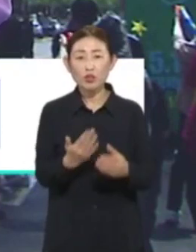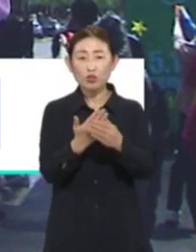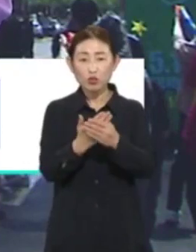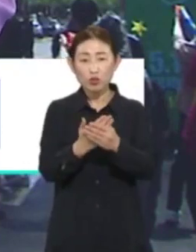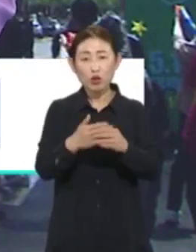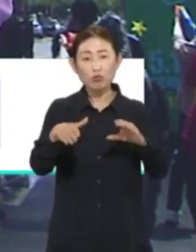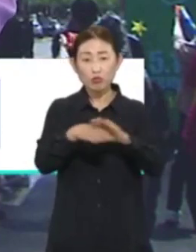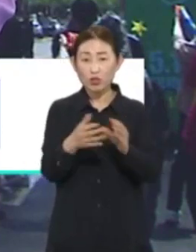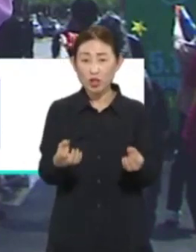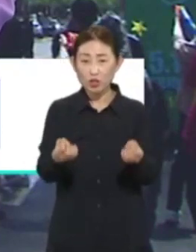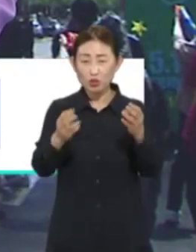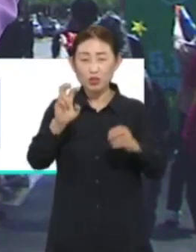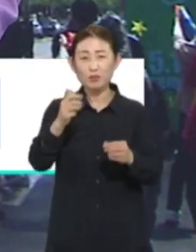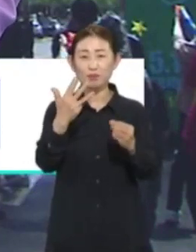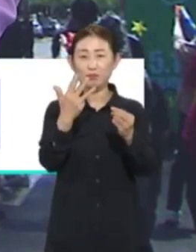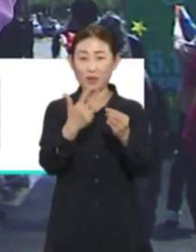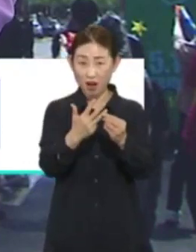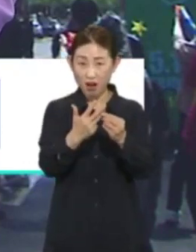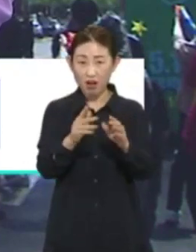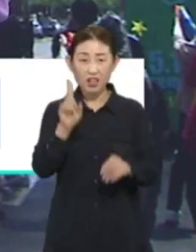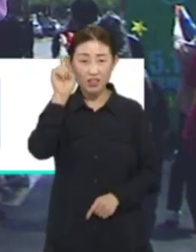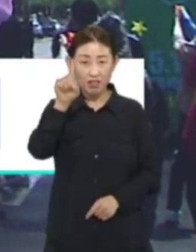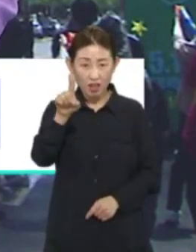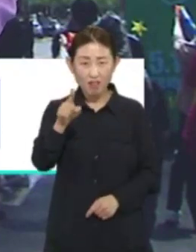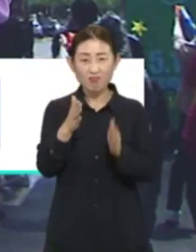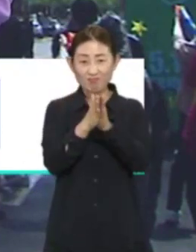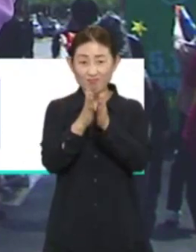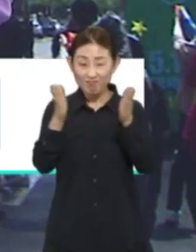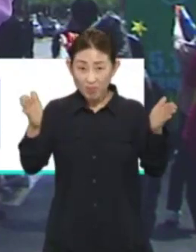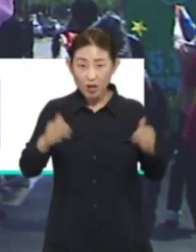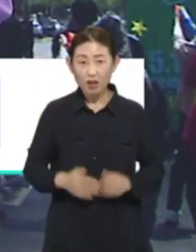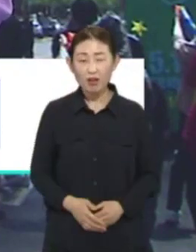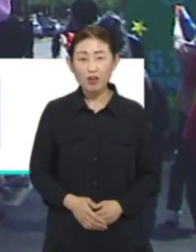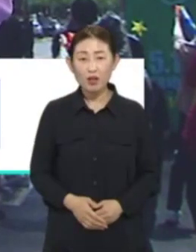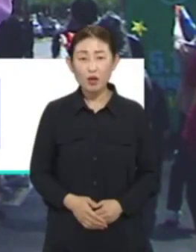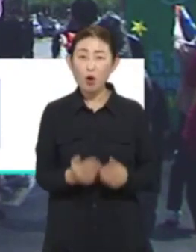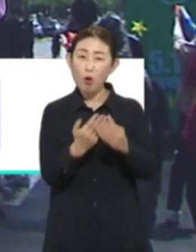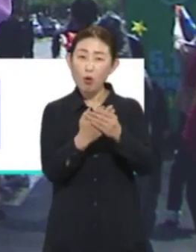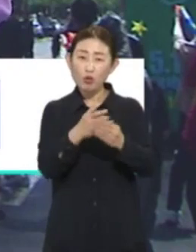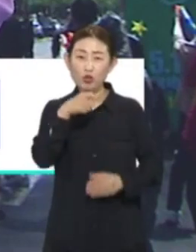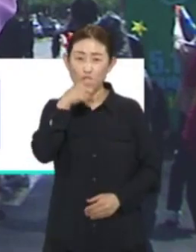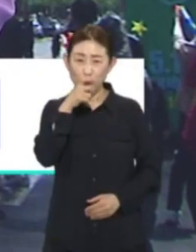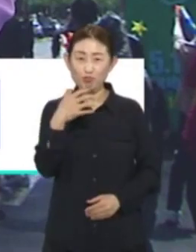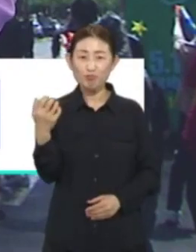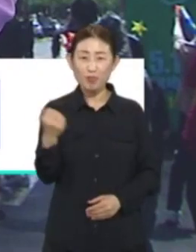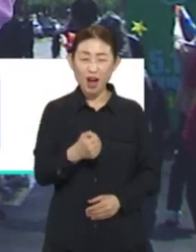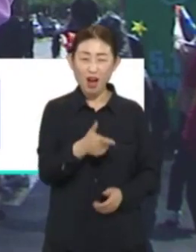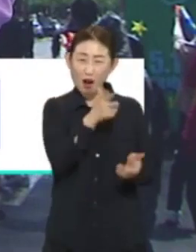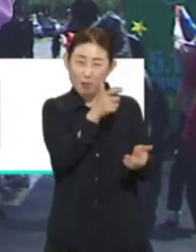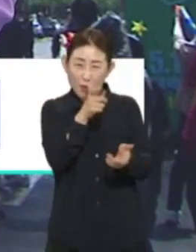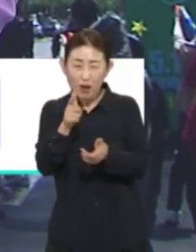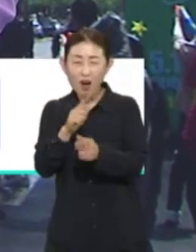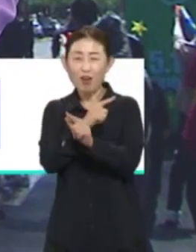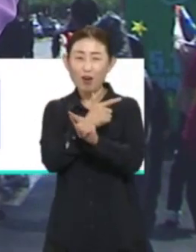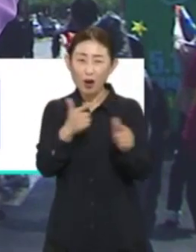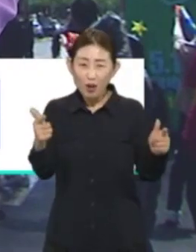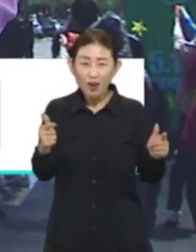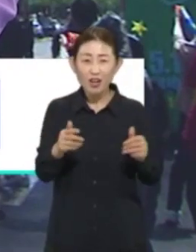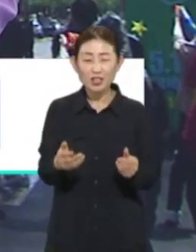올해로 28번째를 맞은 유성 온천문화축제가 내일 화려한 막을 올립니다. 온천수 물총 대첩 등